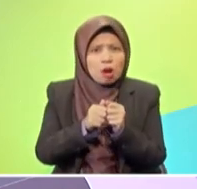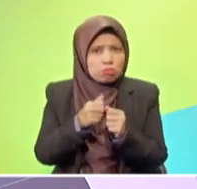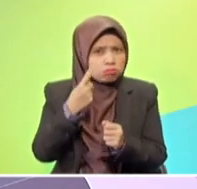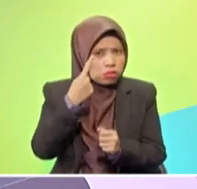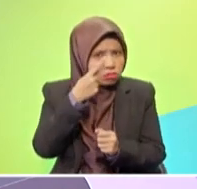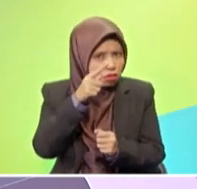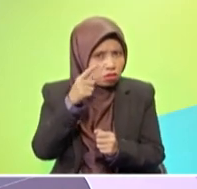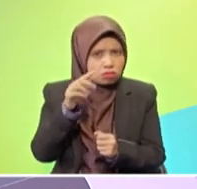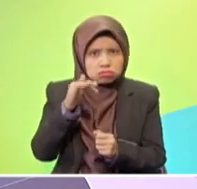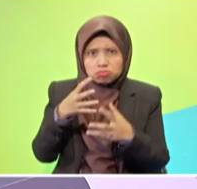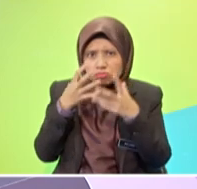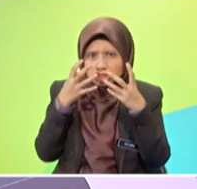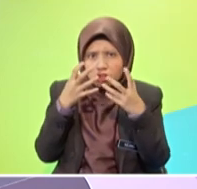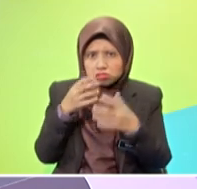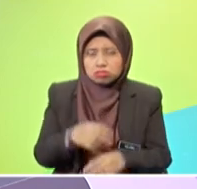memandang